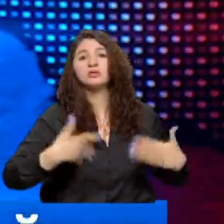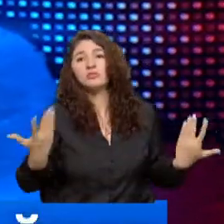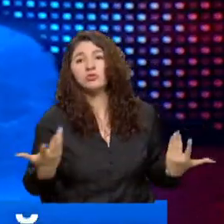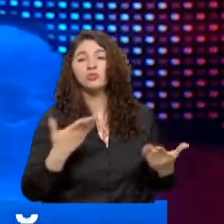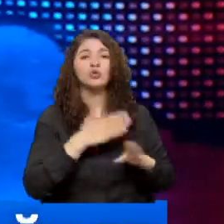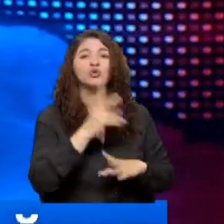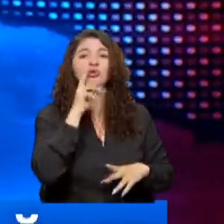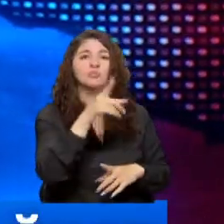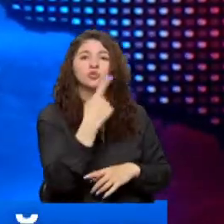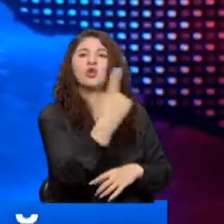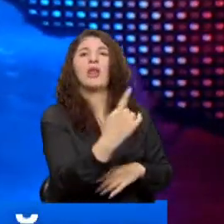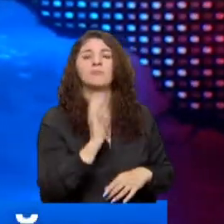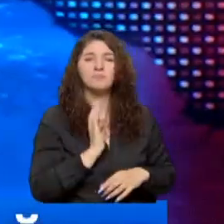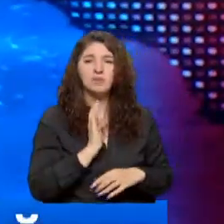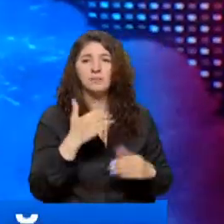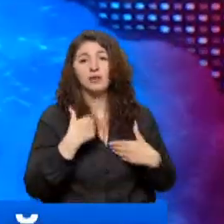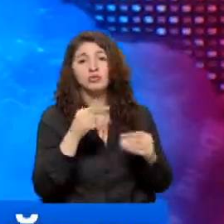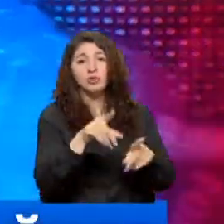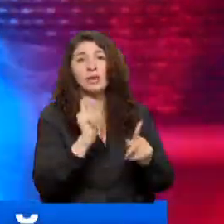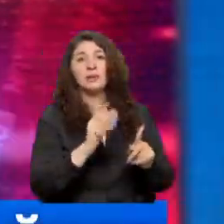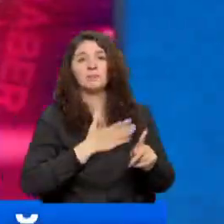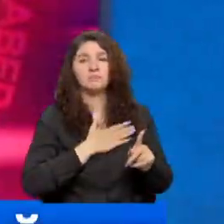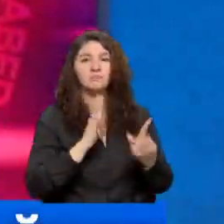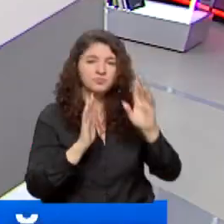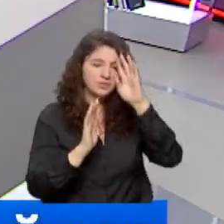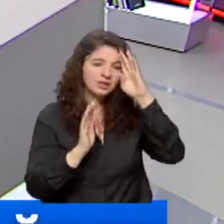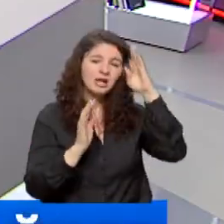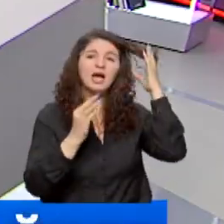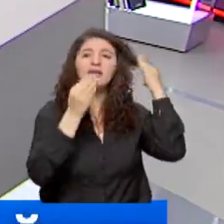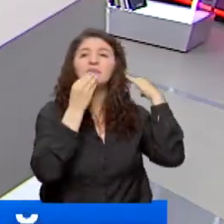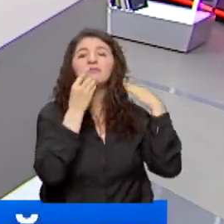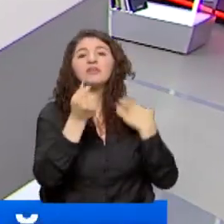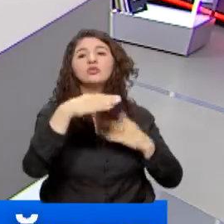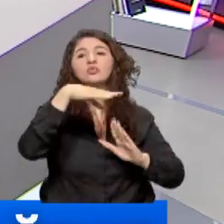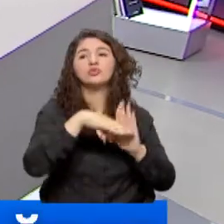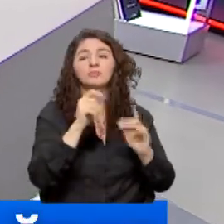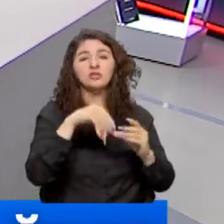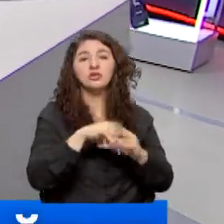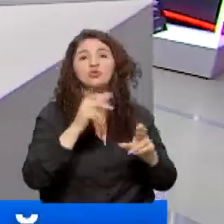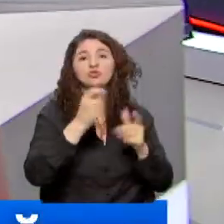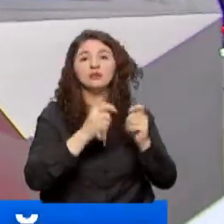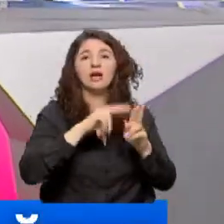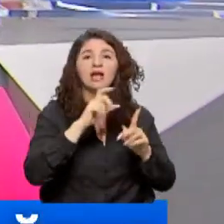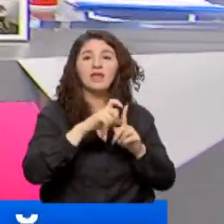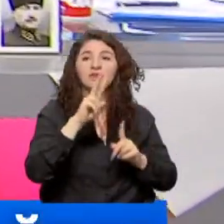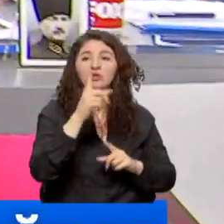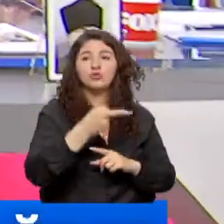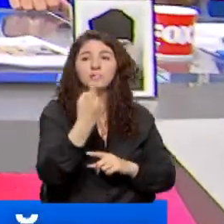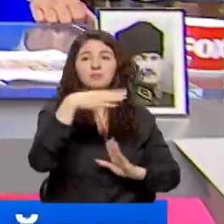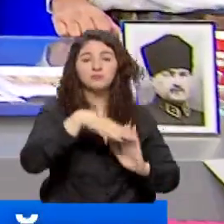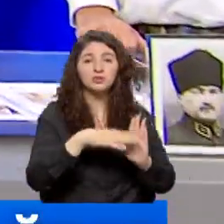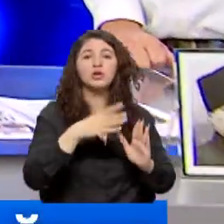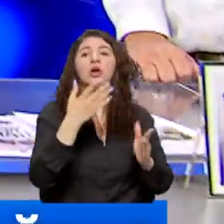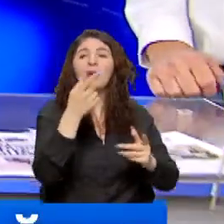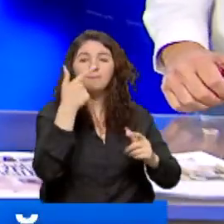istemiyorsan doğru bulmuyor sana Bunu söylerim ben bunu yaparım gıda fiyatları düşürmek için sütte KDV yüzde bire düşürdük